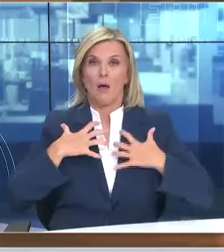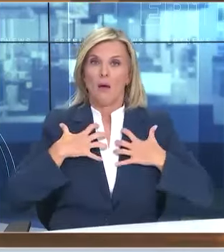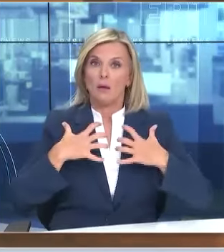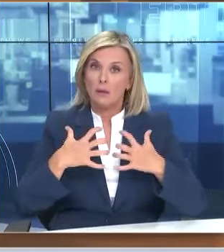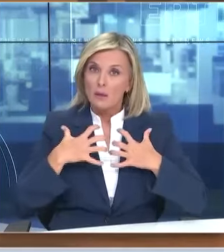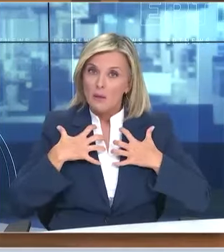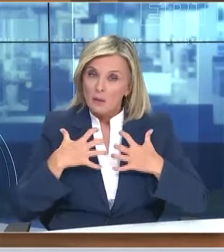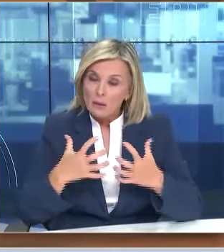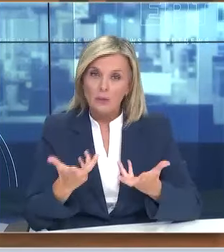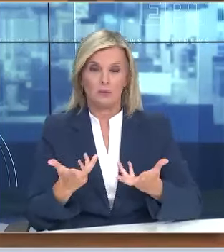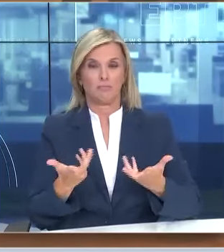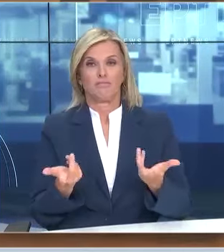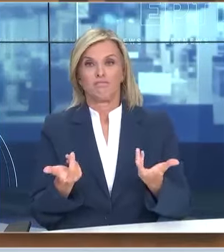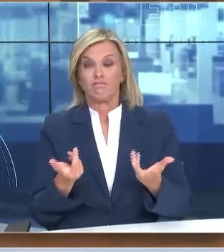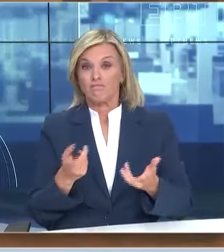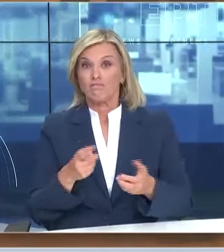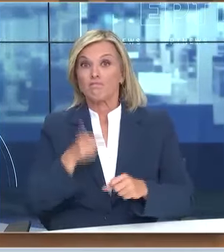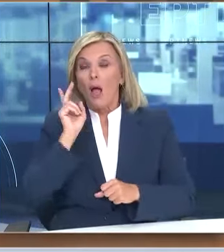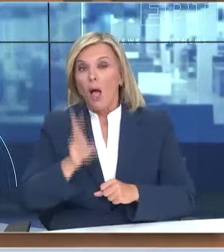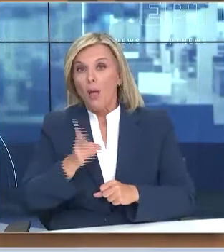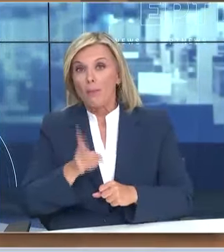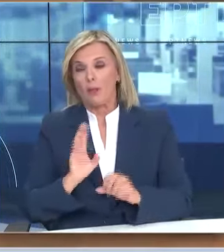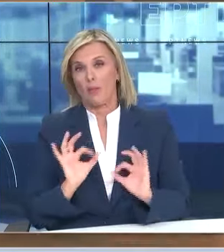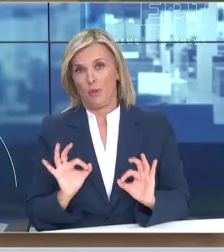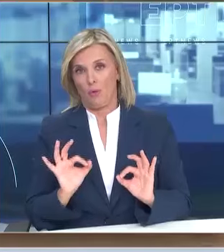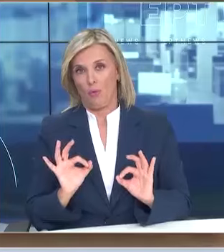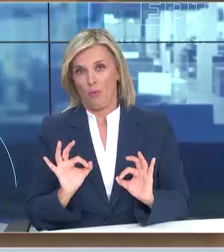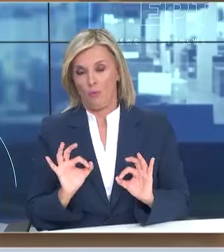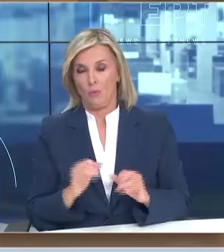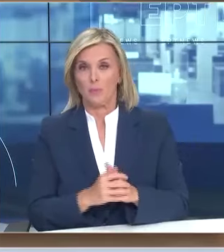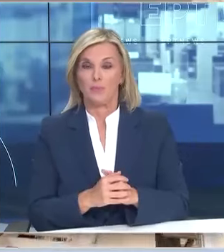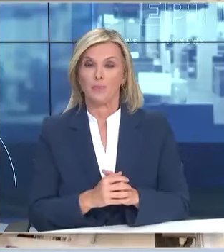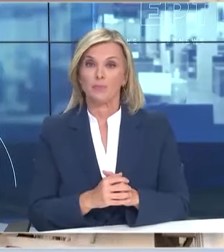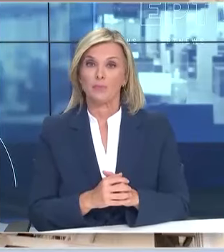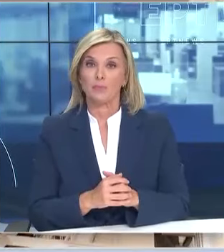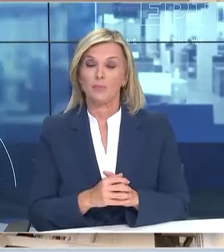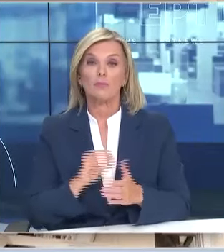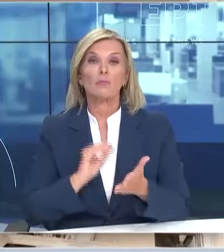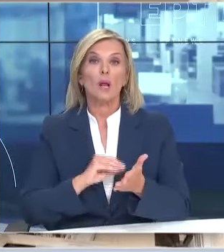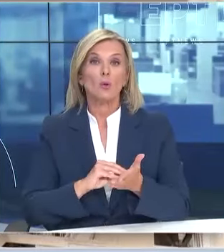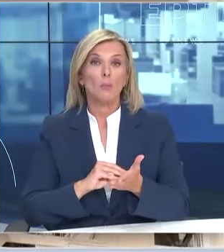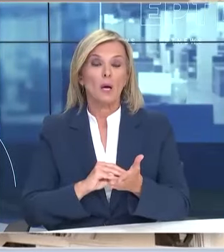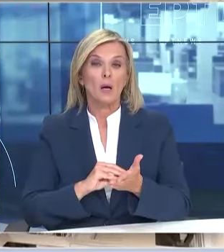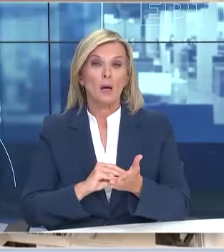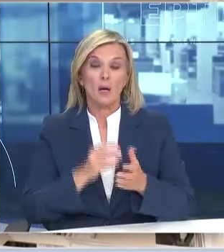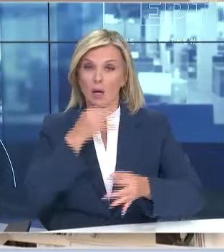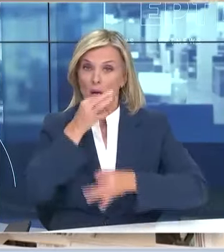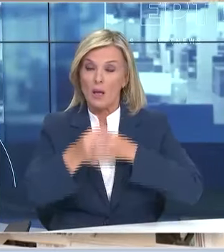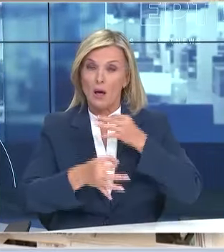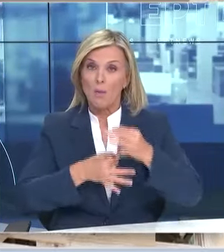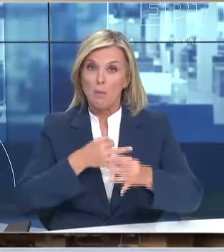ομαλή τους λειτουργία. Αλλά πέρα από την ενυδάτωση, που είναι φυσικά καλό, είναι σημαντικό να μειώσουμε την έκθεση